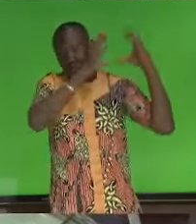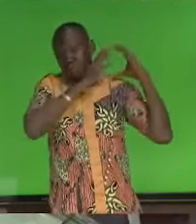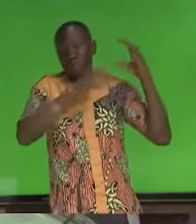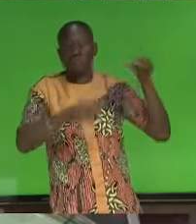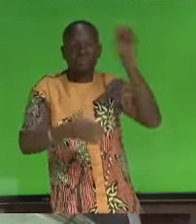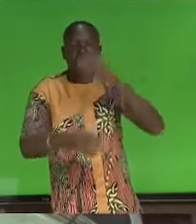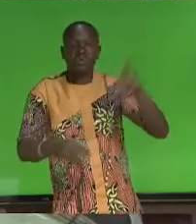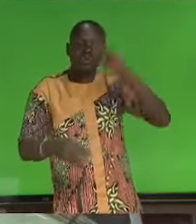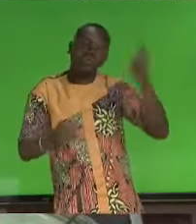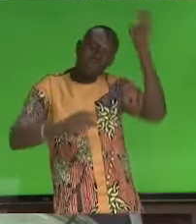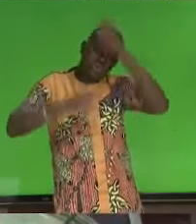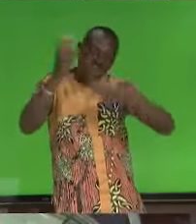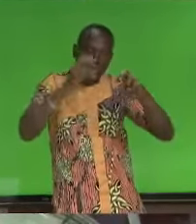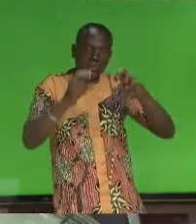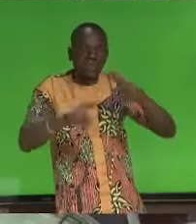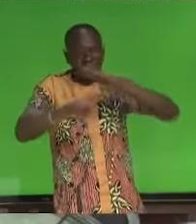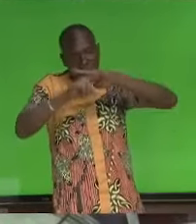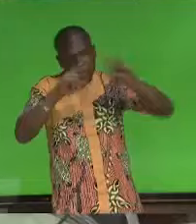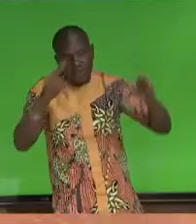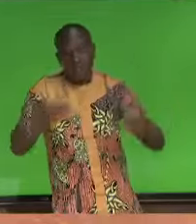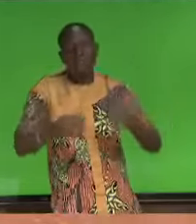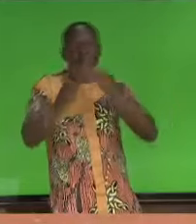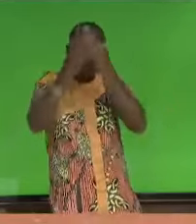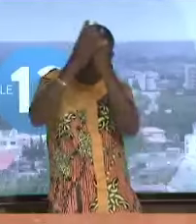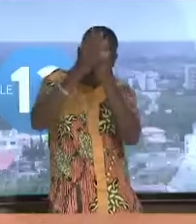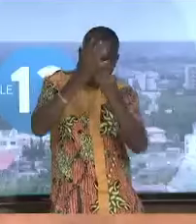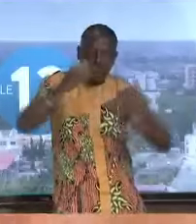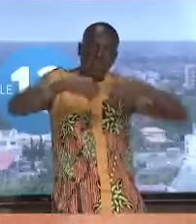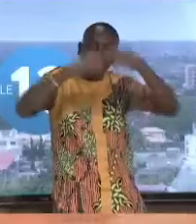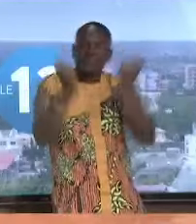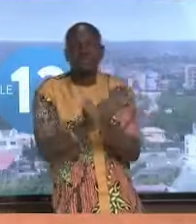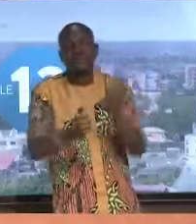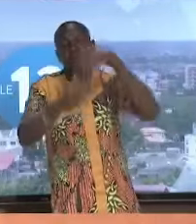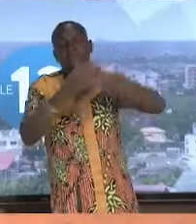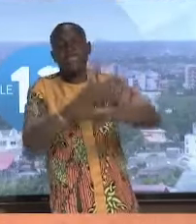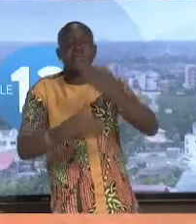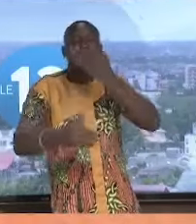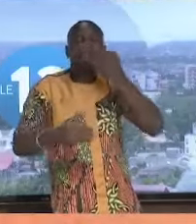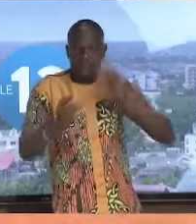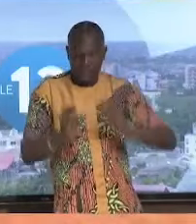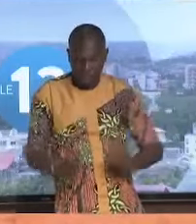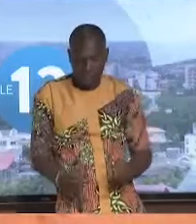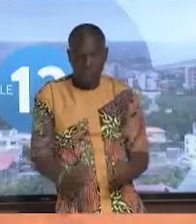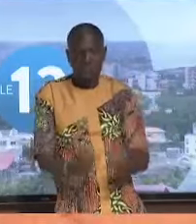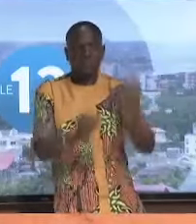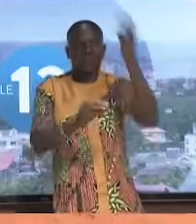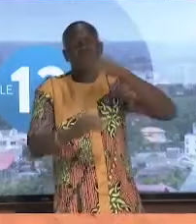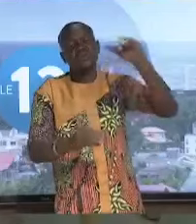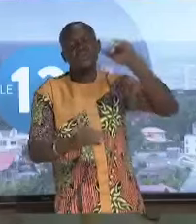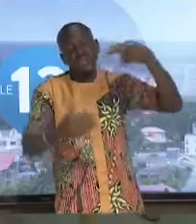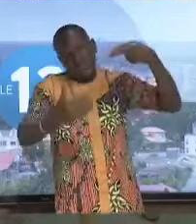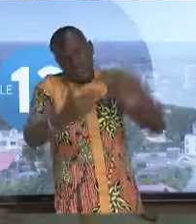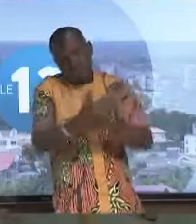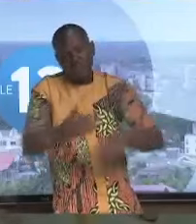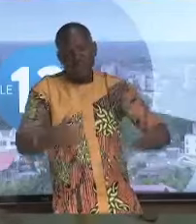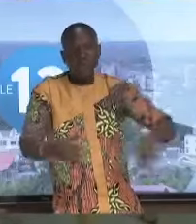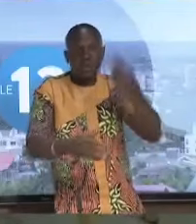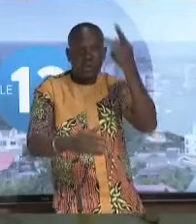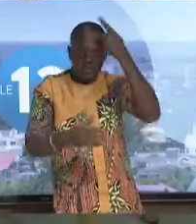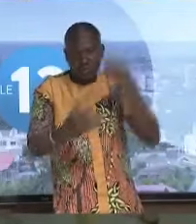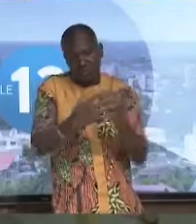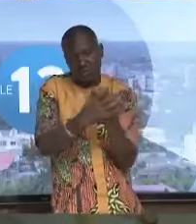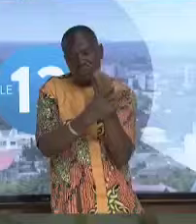ils examinent dans les détails les insuffisances du secteur pour mieux orienter l'État dans sa nouvelle politique de promotion